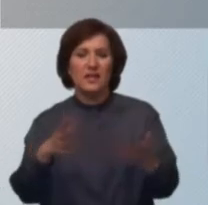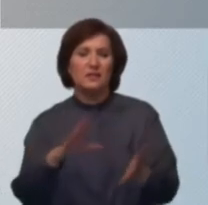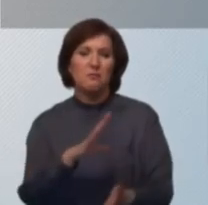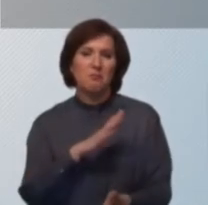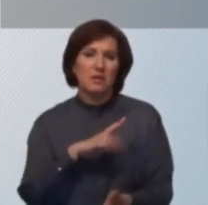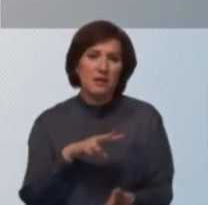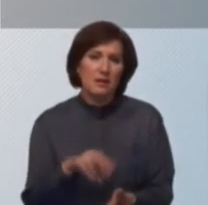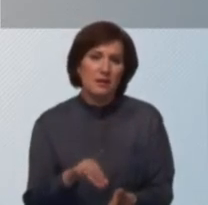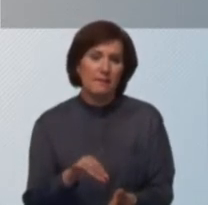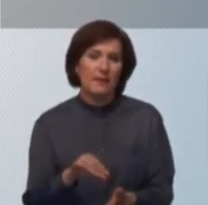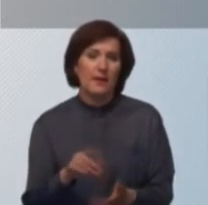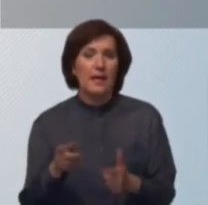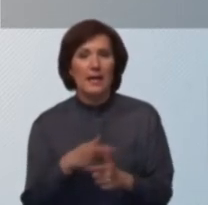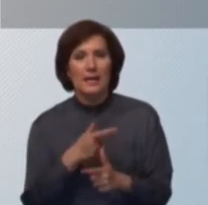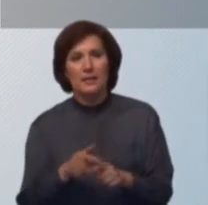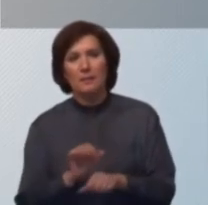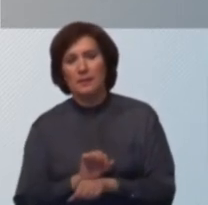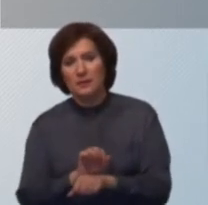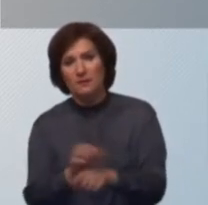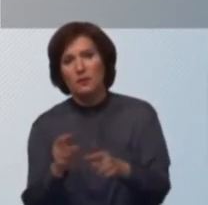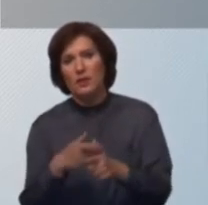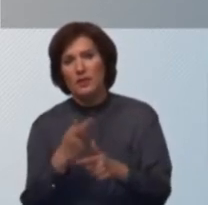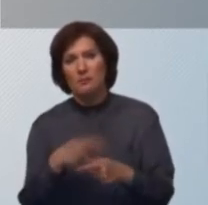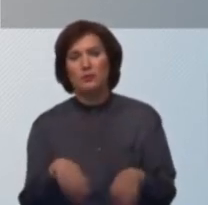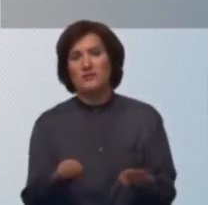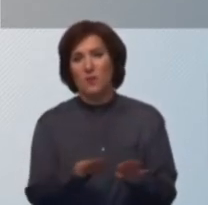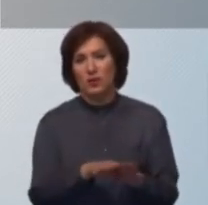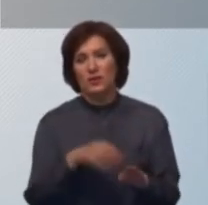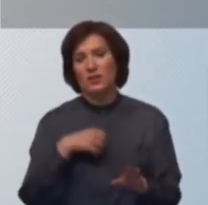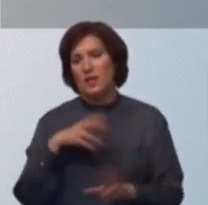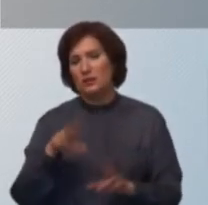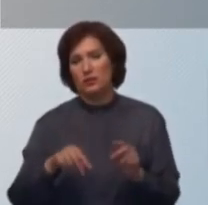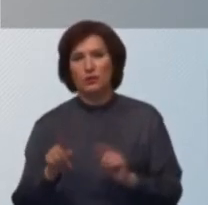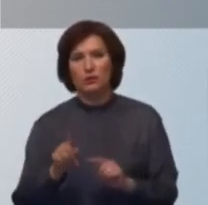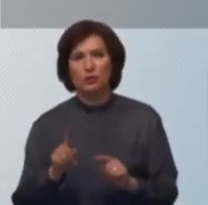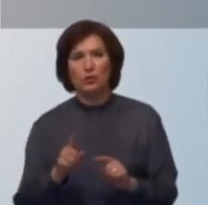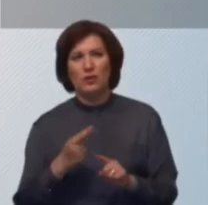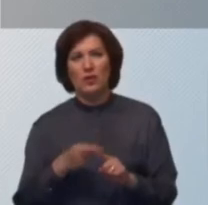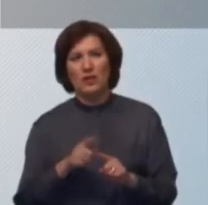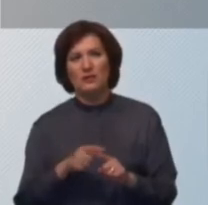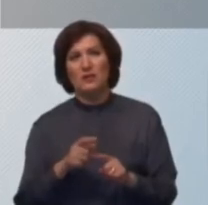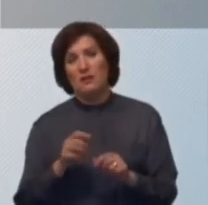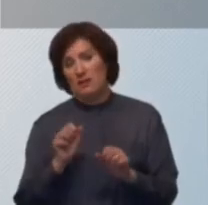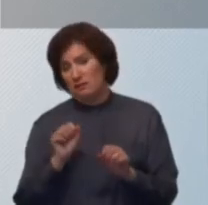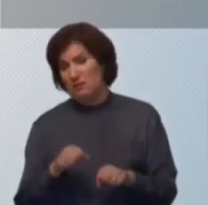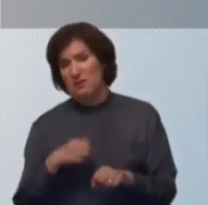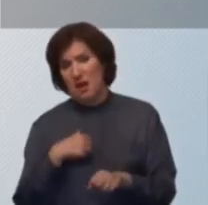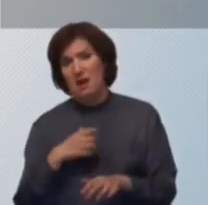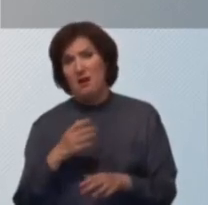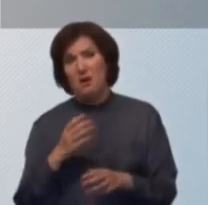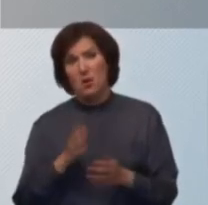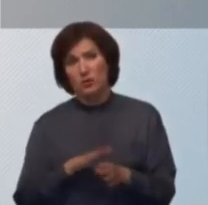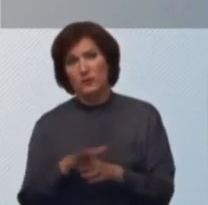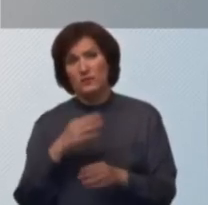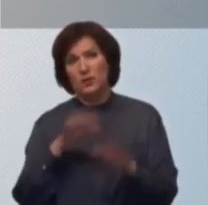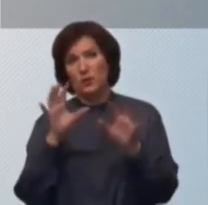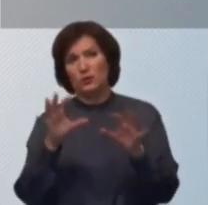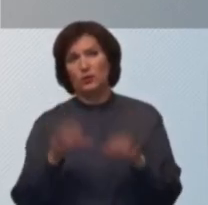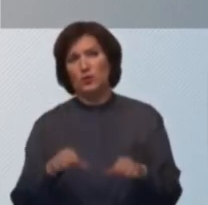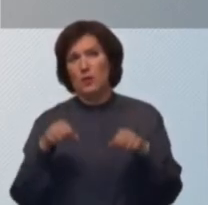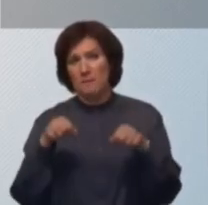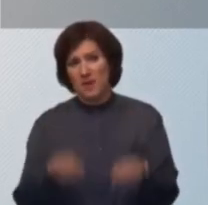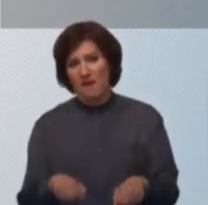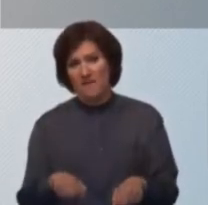были либо приторможены, либо свернуты. И я считаю, что вполне это делать. А потом я осуществляю свое конституционное